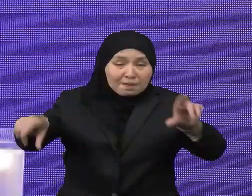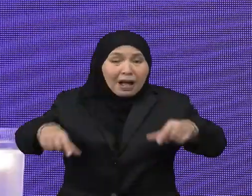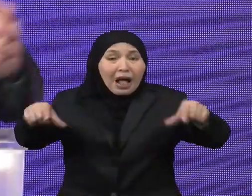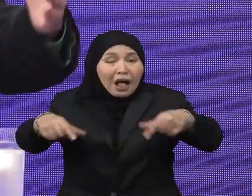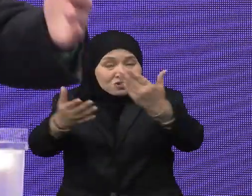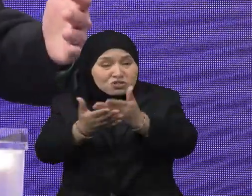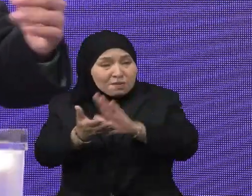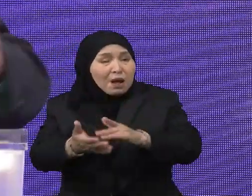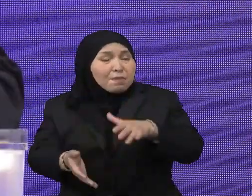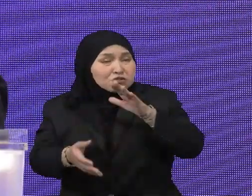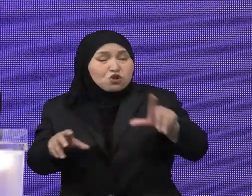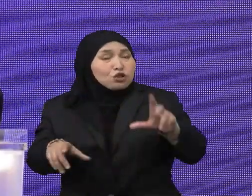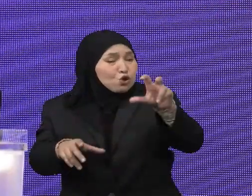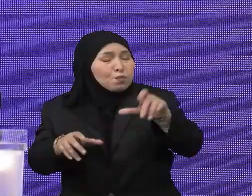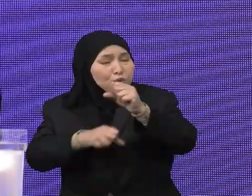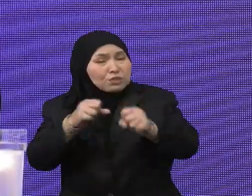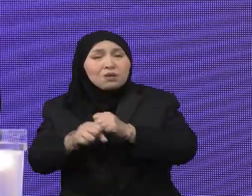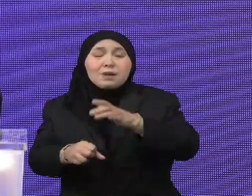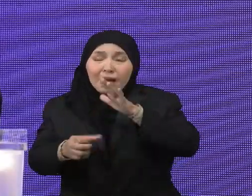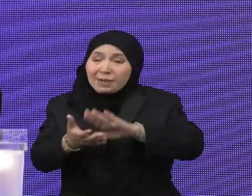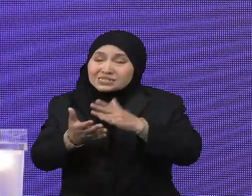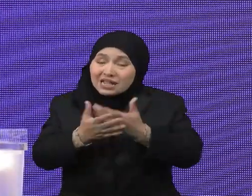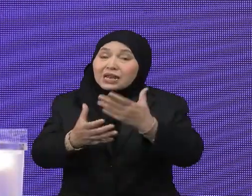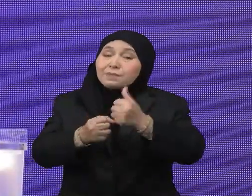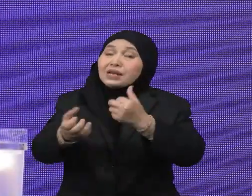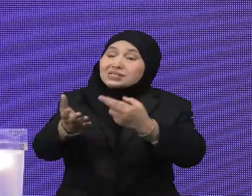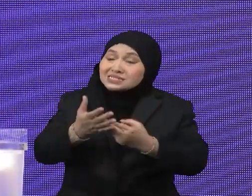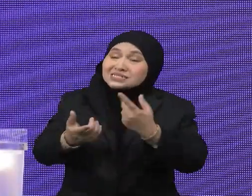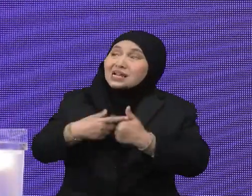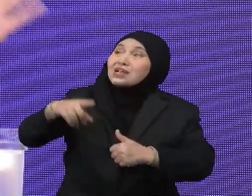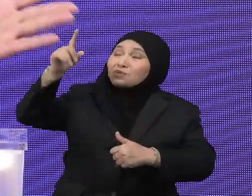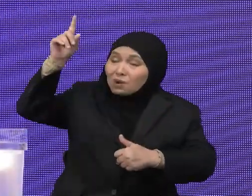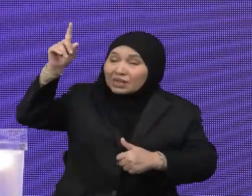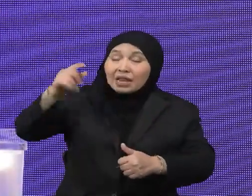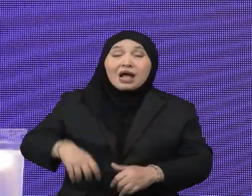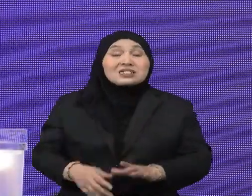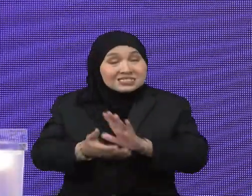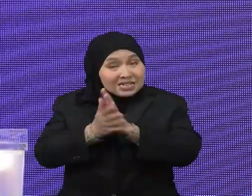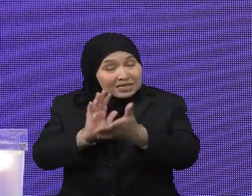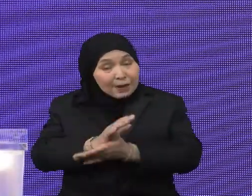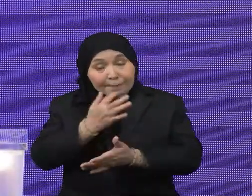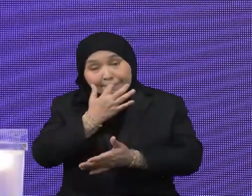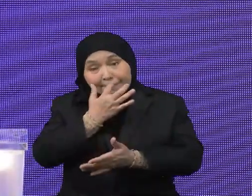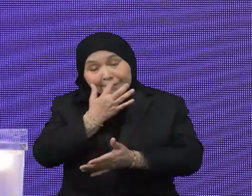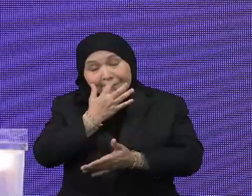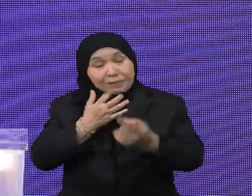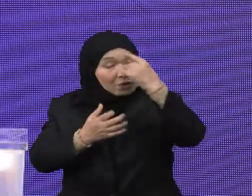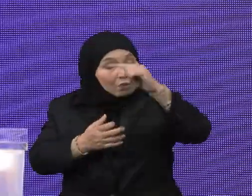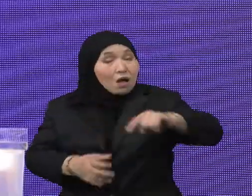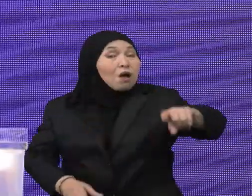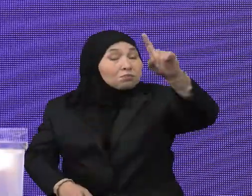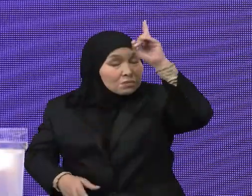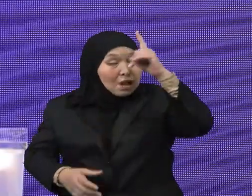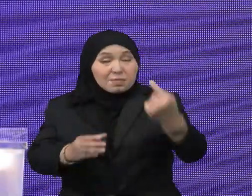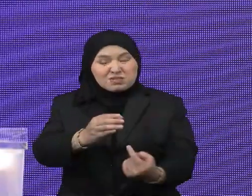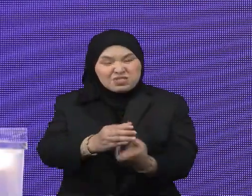pun Emak ya masa 30 tahun maupun masa dapat rezeki itu daripada Tuhan juga gitu kan tetapi bagi Allah Subhanahu Wa Ta'ala ketika Allah